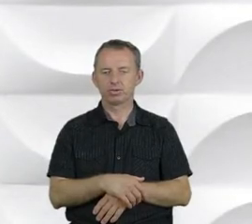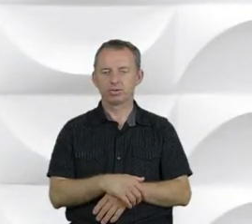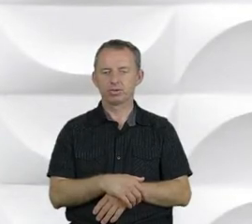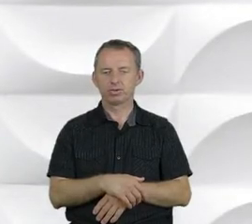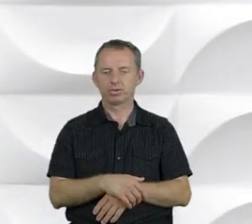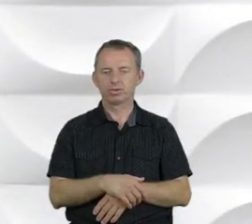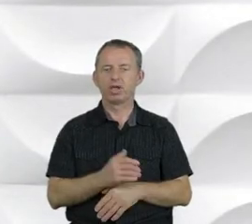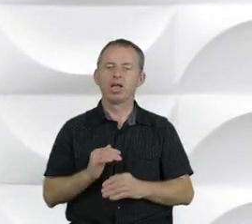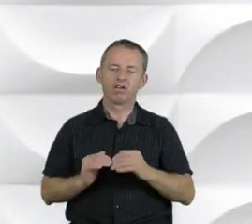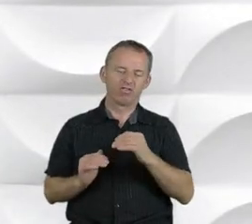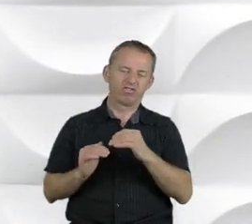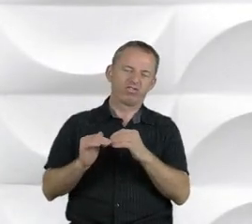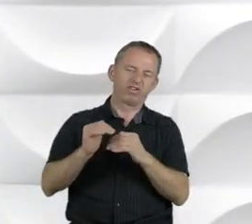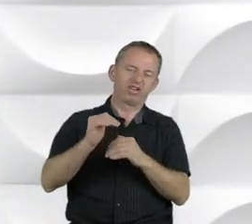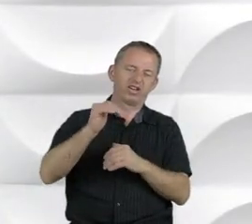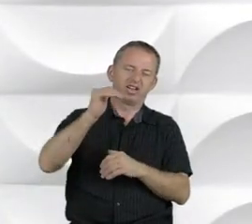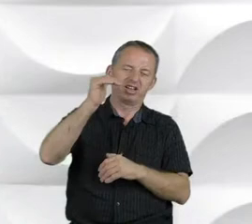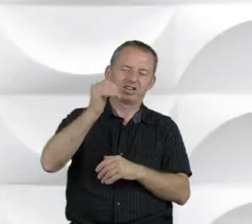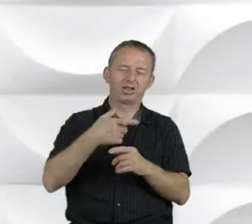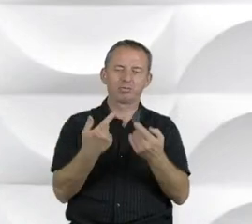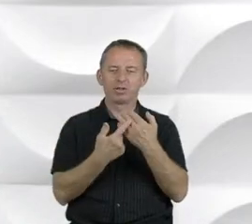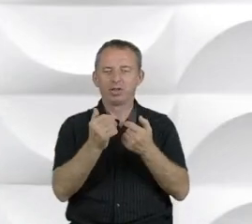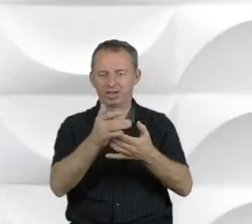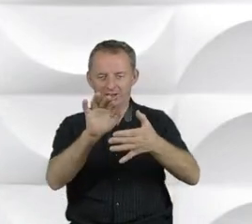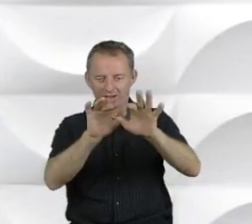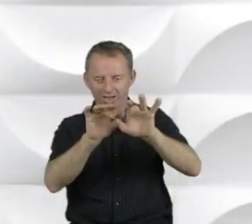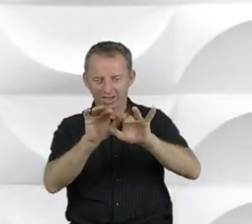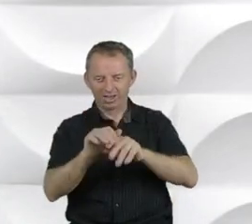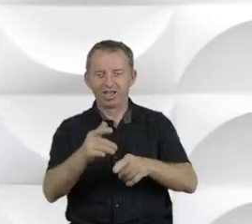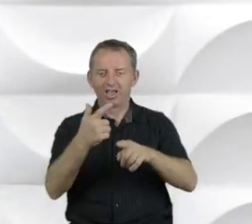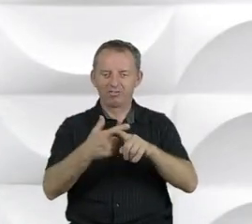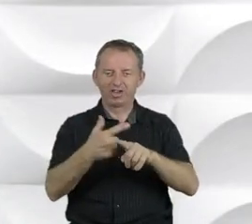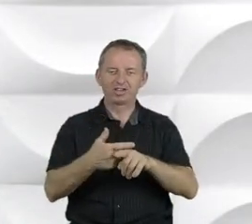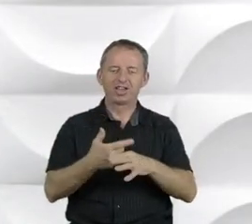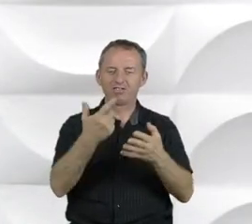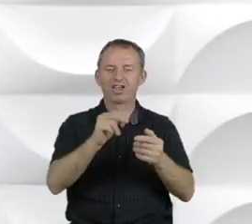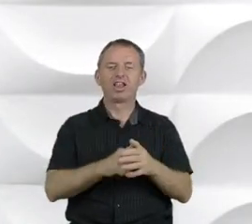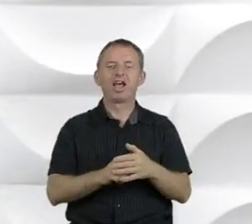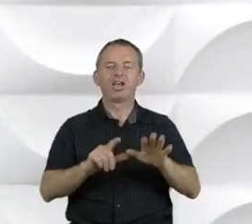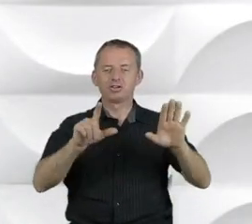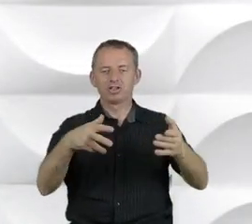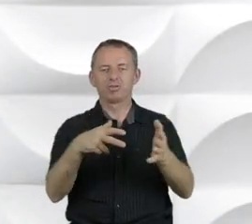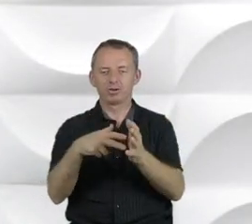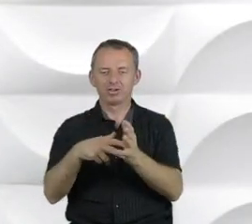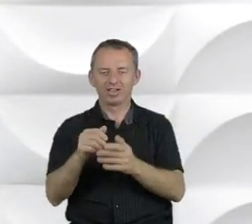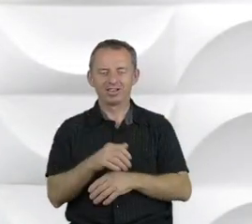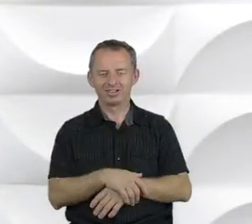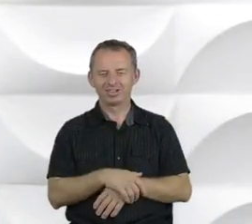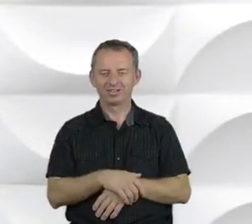Wyższa matematyka. Macie kalkulatory. 22 na 7 podzielić.